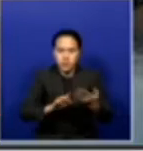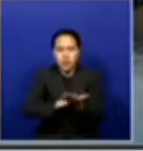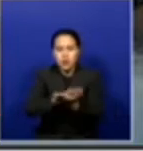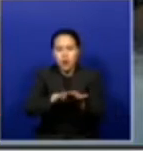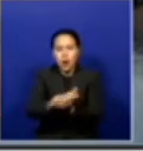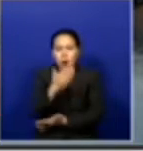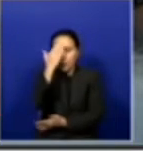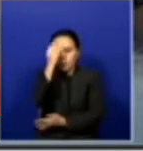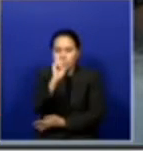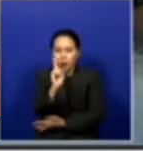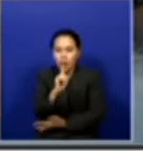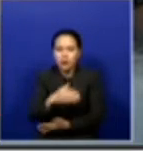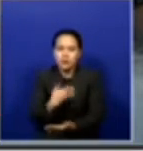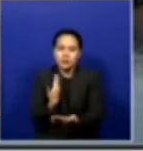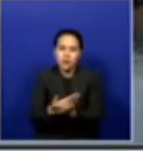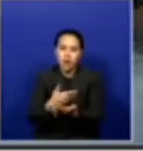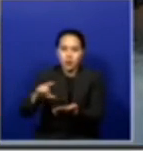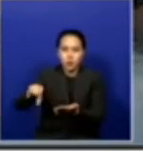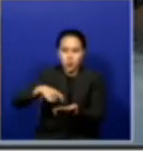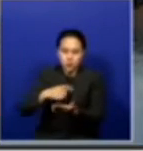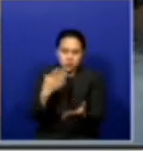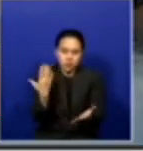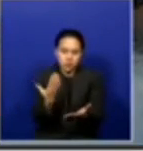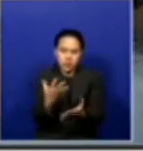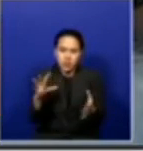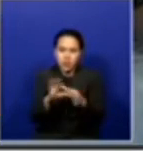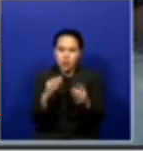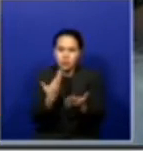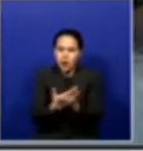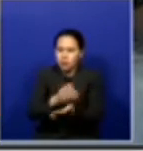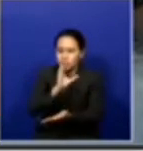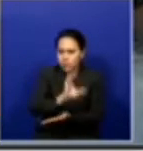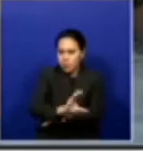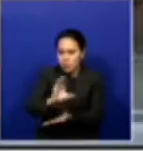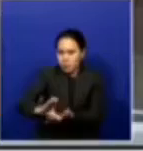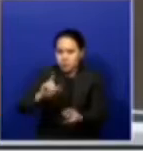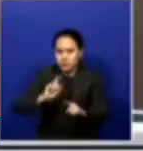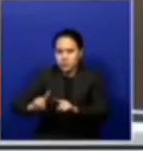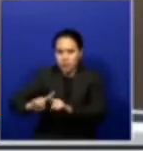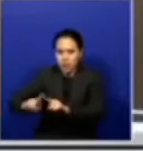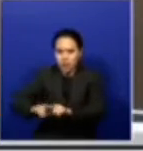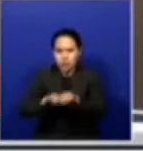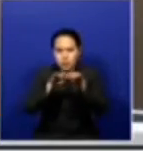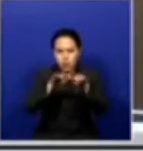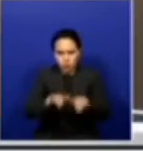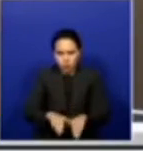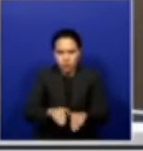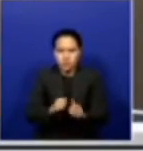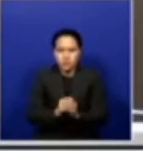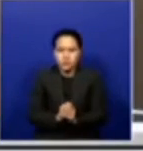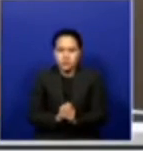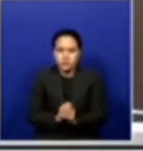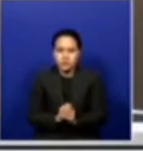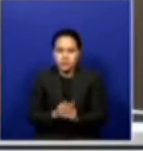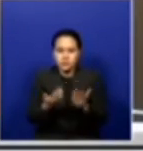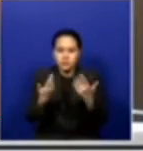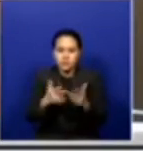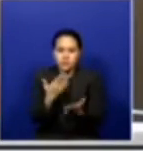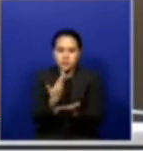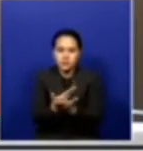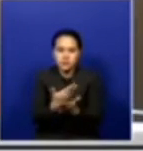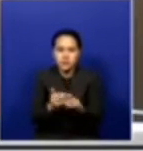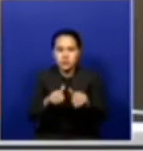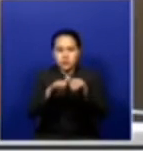จ่ายลงทุนเนี่ยนะครับทำให้วงเงินงบประมาณรายจ่ายลงทุนลดลงนะฮะงบประมาณรายจ่ายลงทุนเนี่ยลดเหลือเ